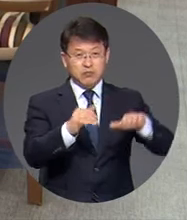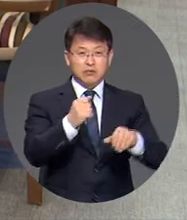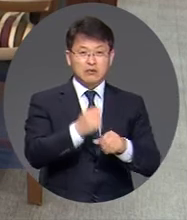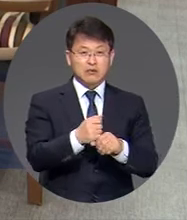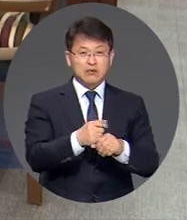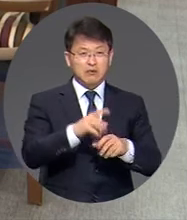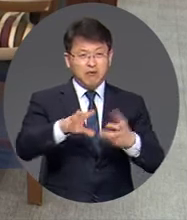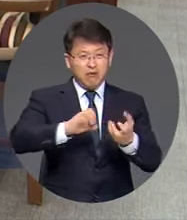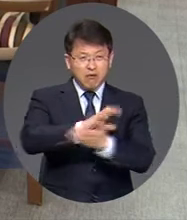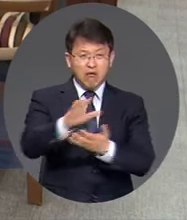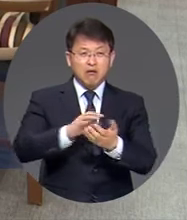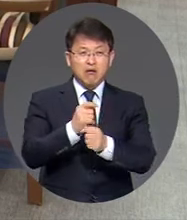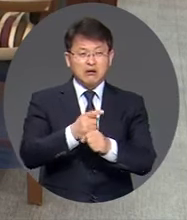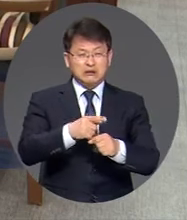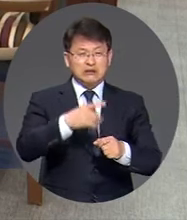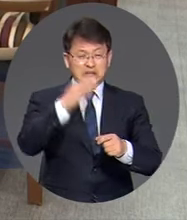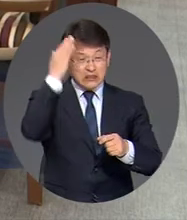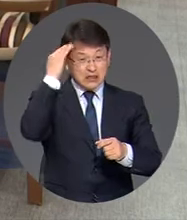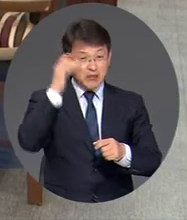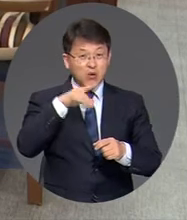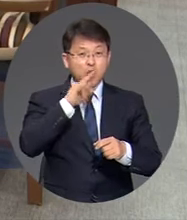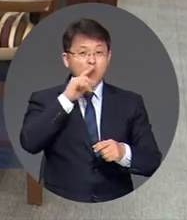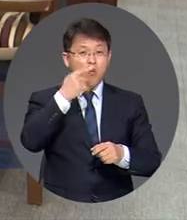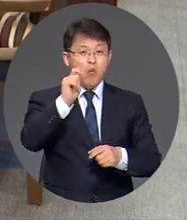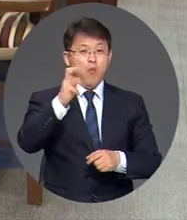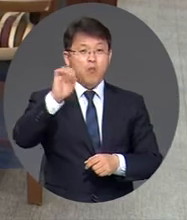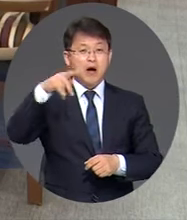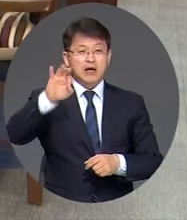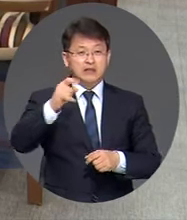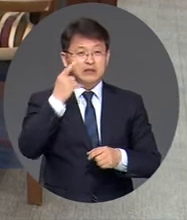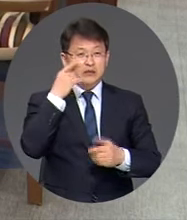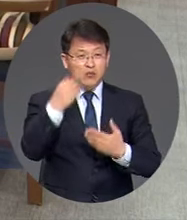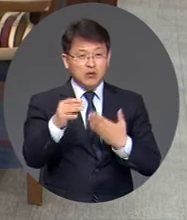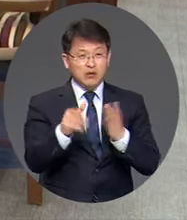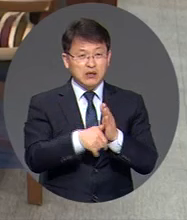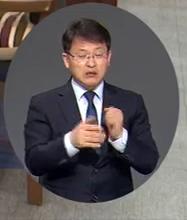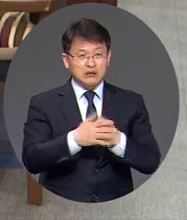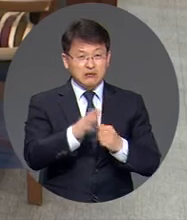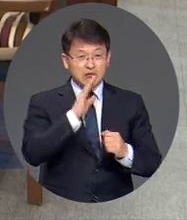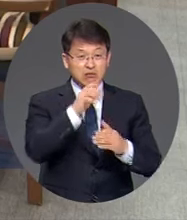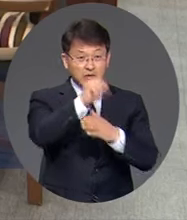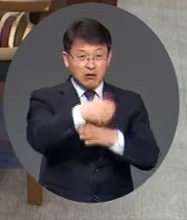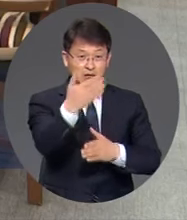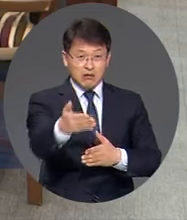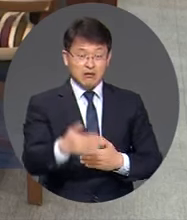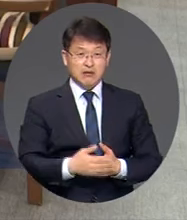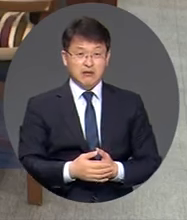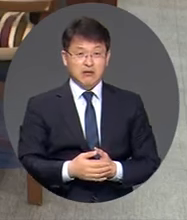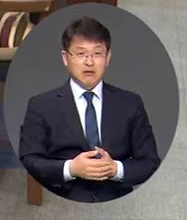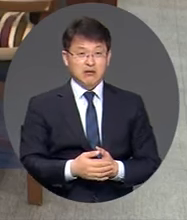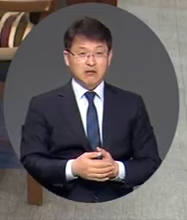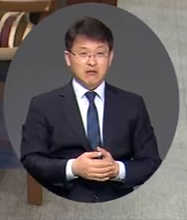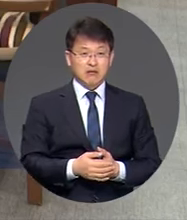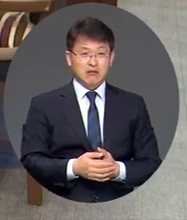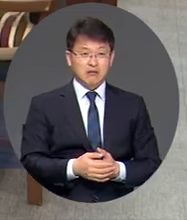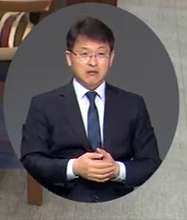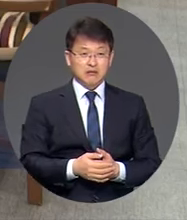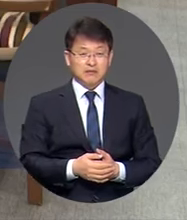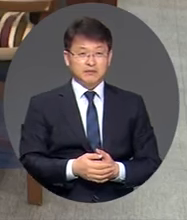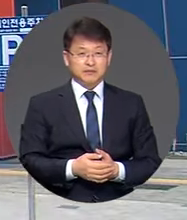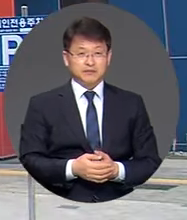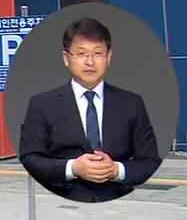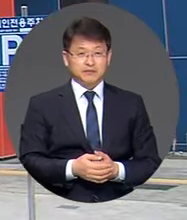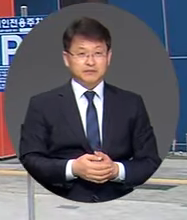있고 너무나 이상해. 그래서 실컷 고백이가 필요할 수 있어. 그래서 조금 더